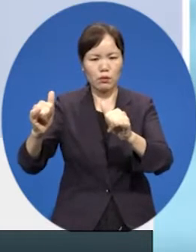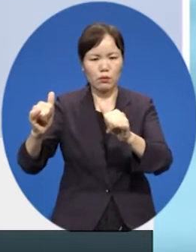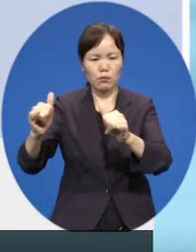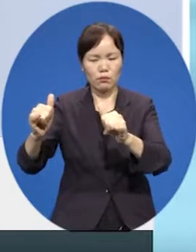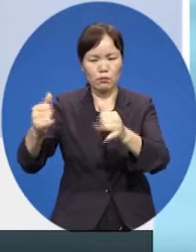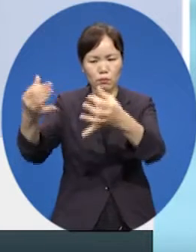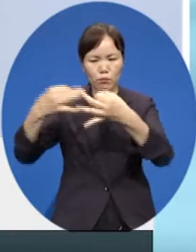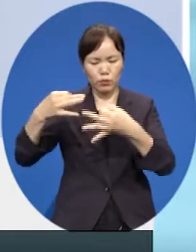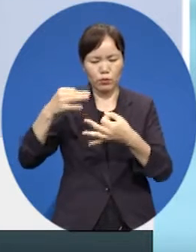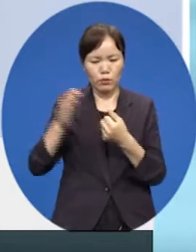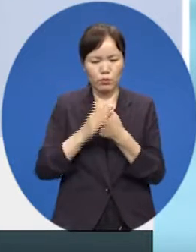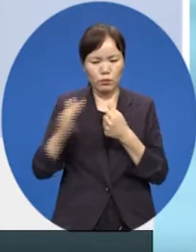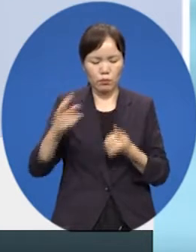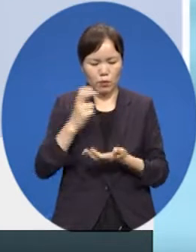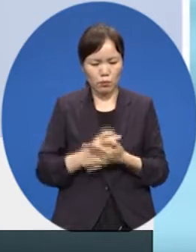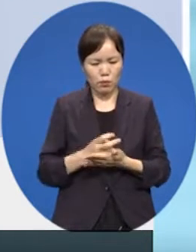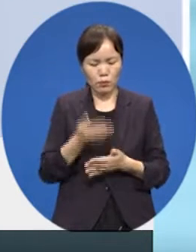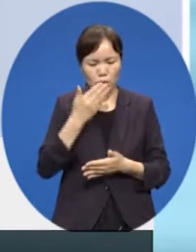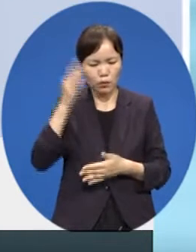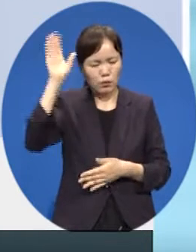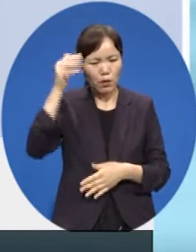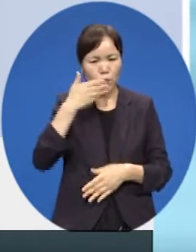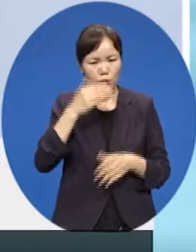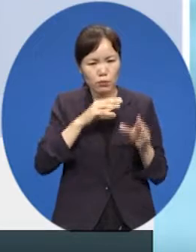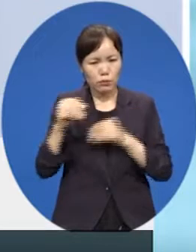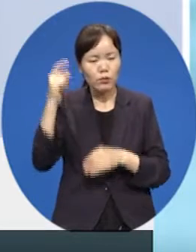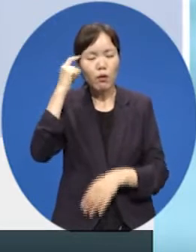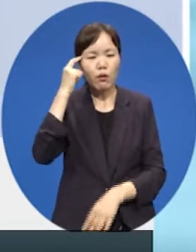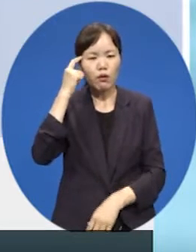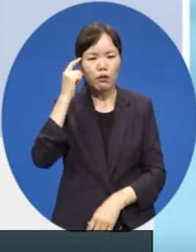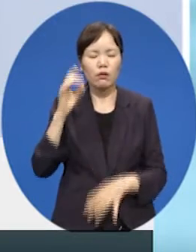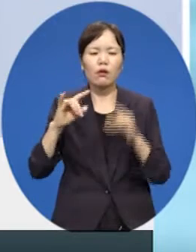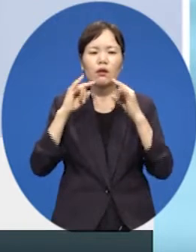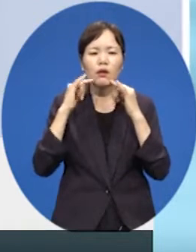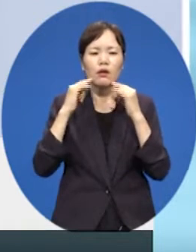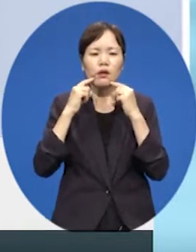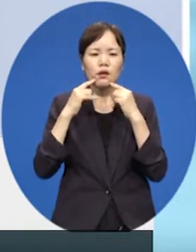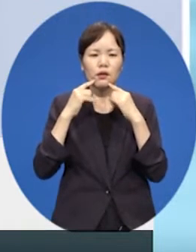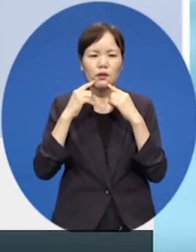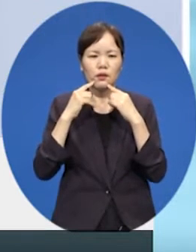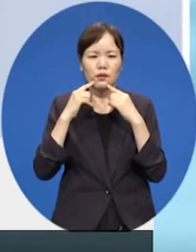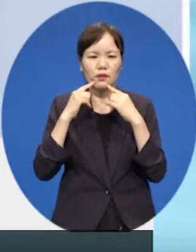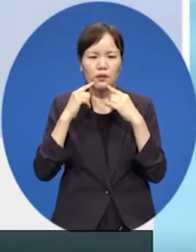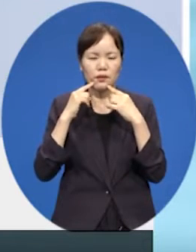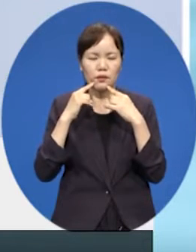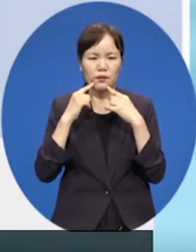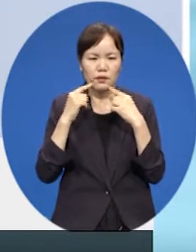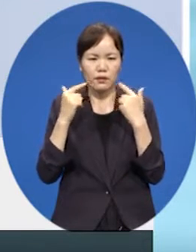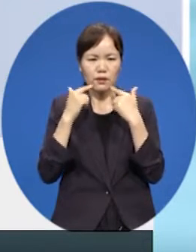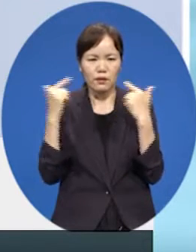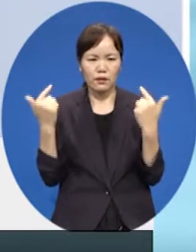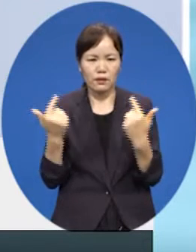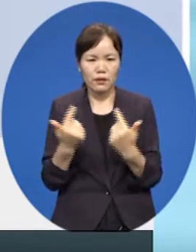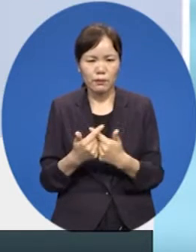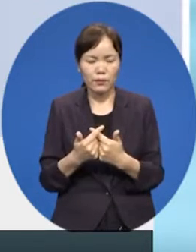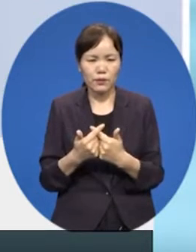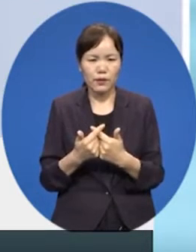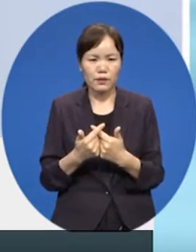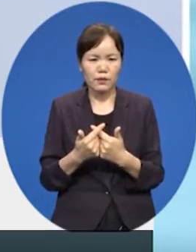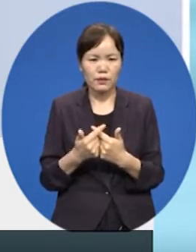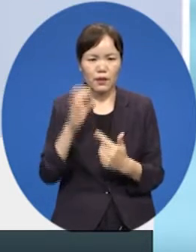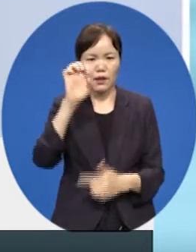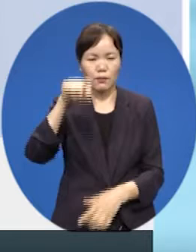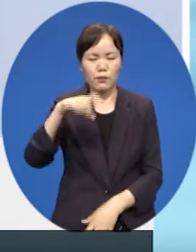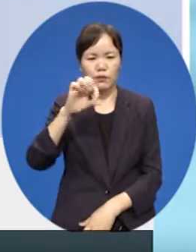이런 시각도 나온 것 같고 그래서 프랑스가 법을 푸아그라를 금지한다면 우리도 그게 식염 금지를 돈이 할 수 있다